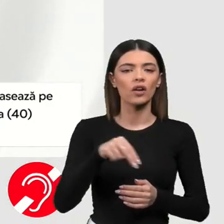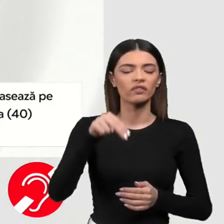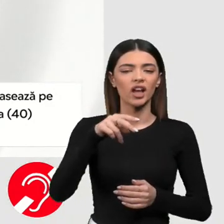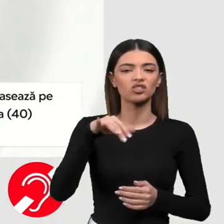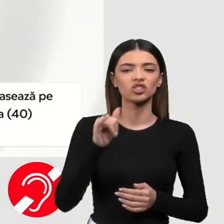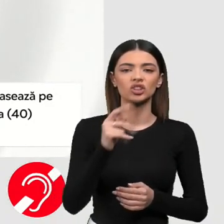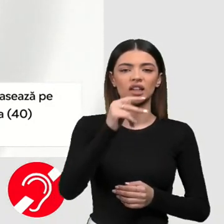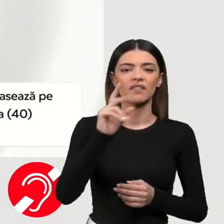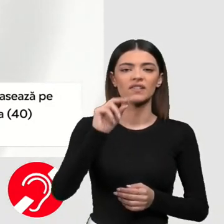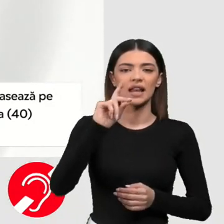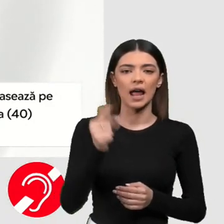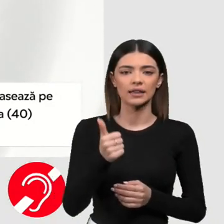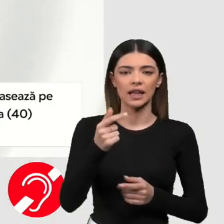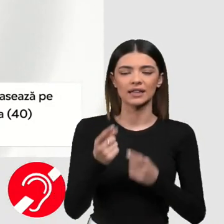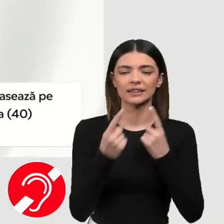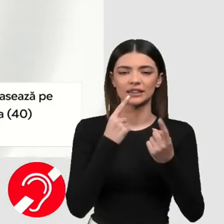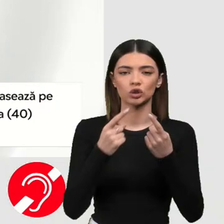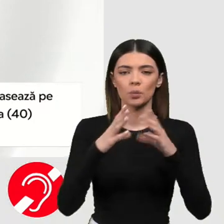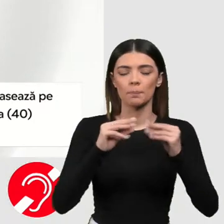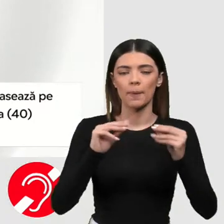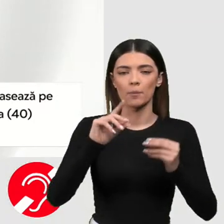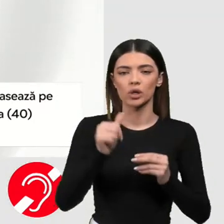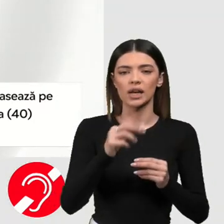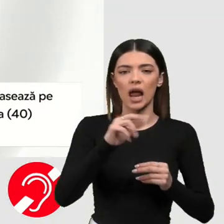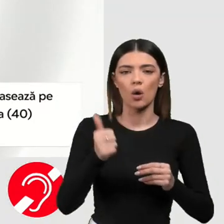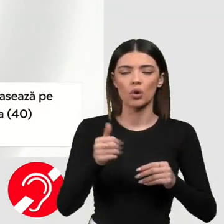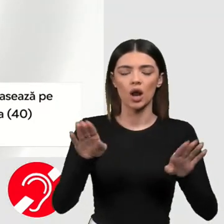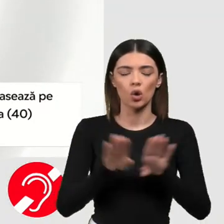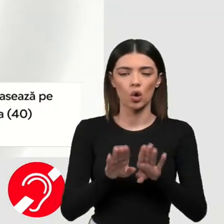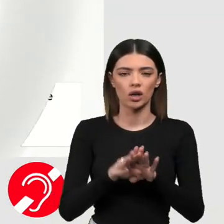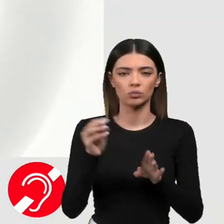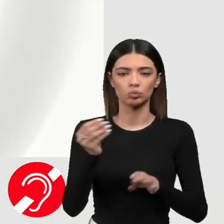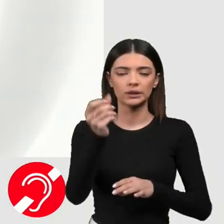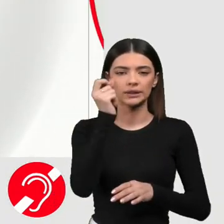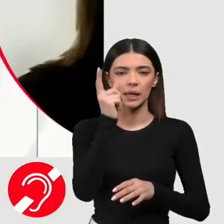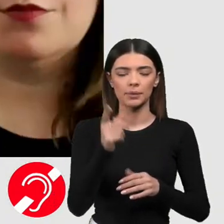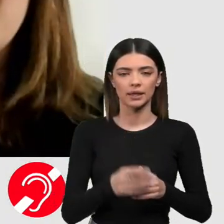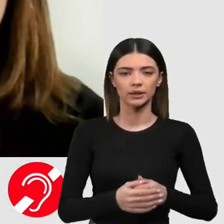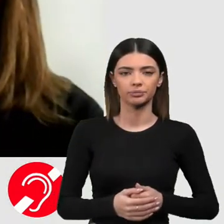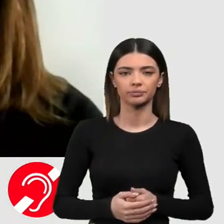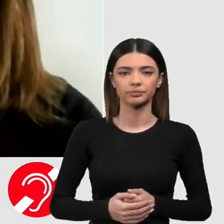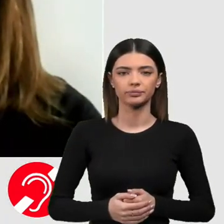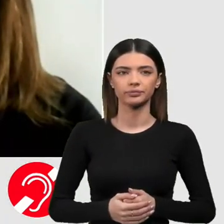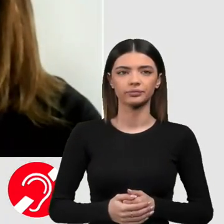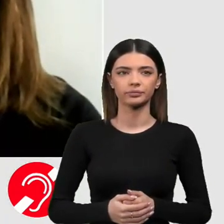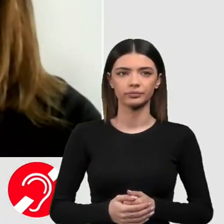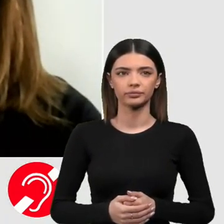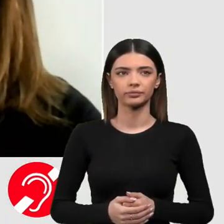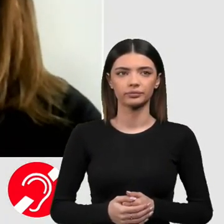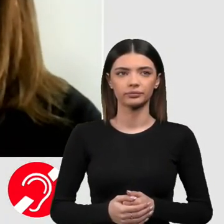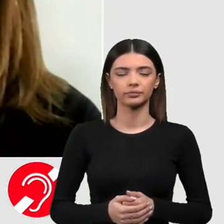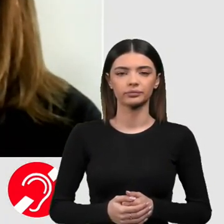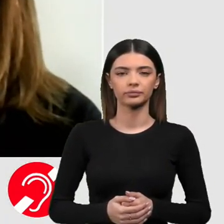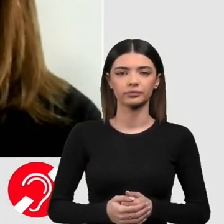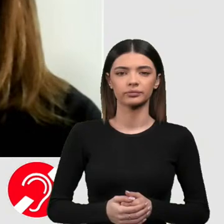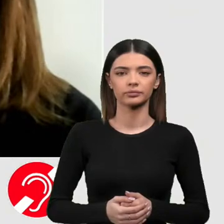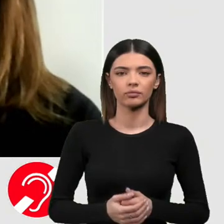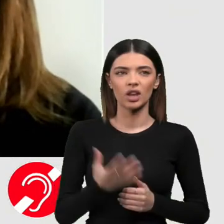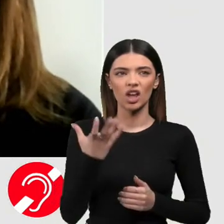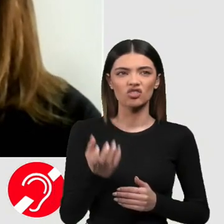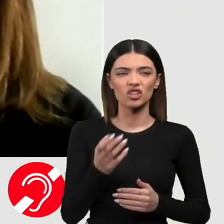și Finlanda. Discut despre progresul social alături de Laura Buciu, editor Alef News. Bună dimineața, Laura! Bună,